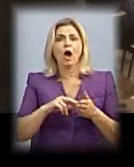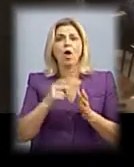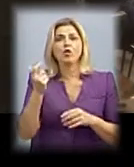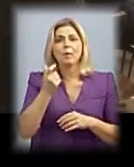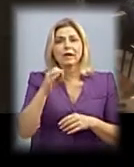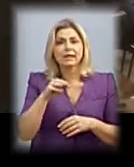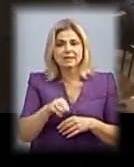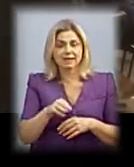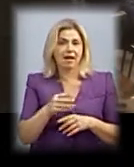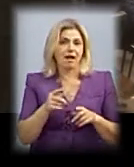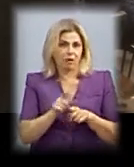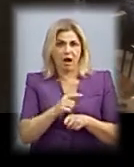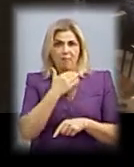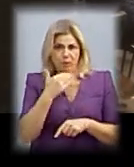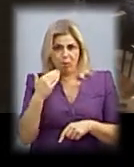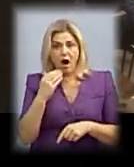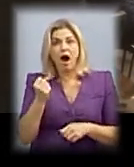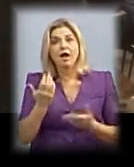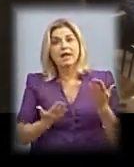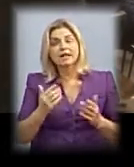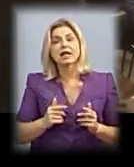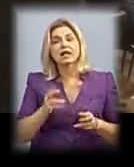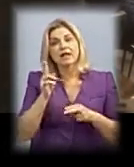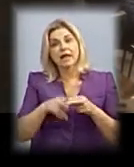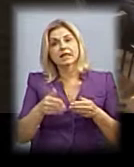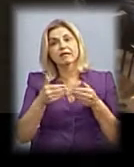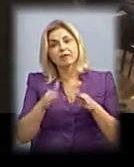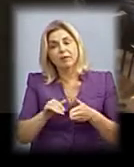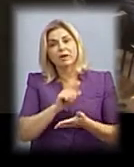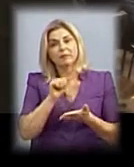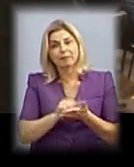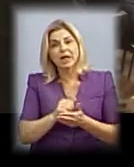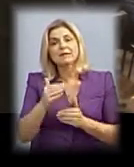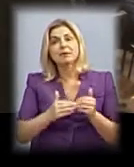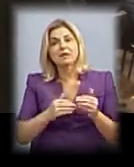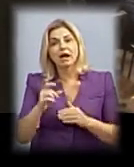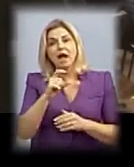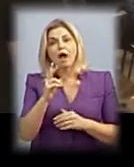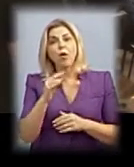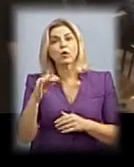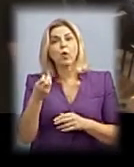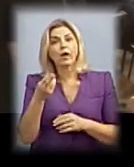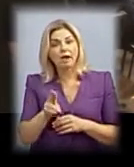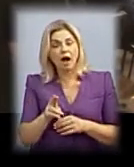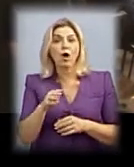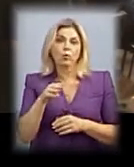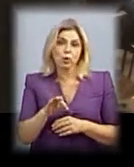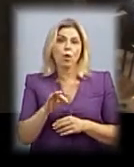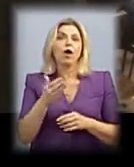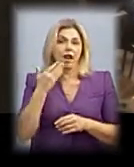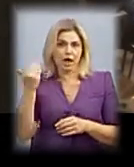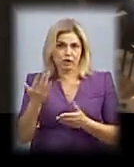От якщо закінчать спеціальність екологія або там історія, таке інше, то вони швидше знаходять роботу. І ми в цьому впевнюємося,